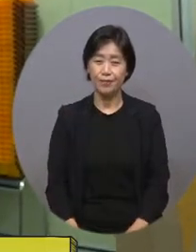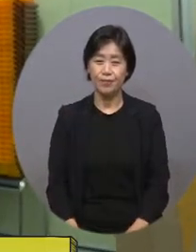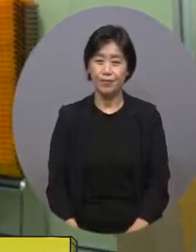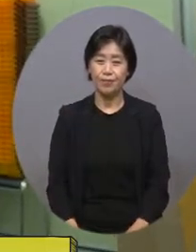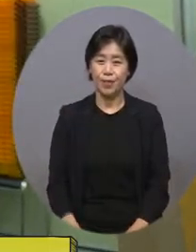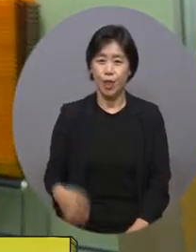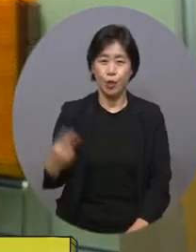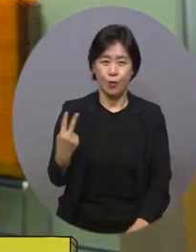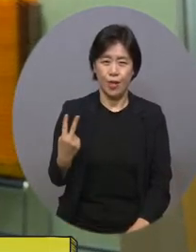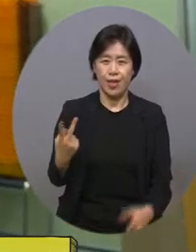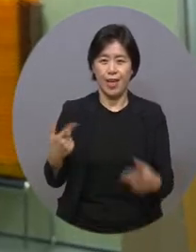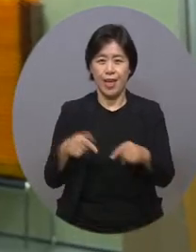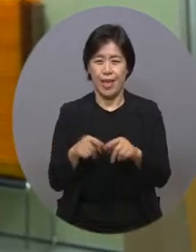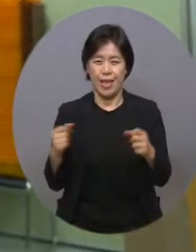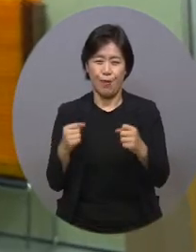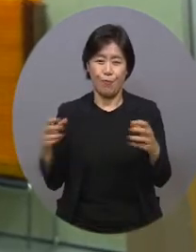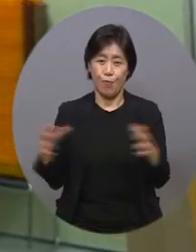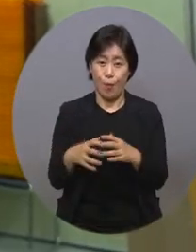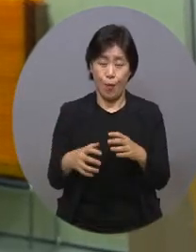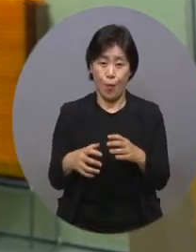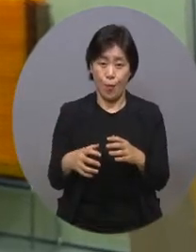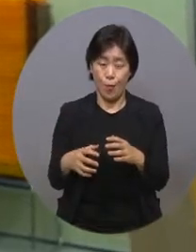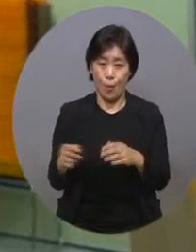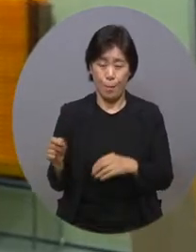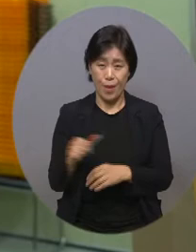둘이서 하니까 금방 하죠.